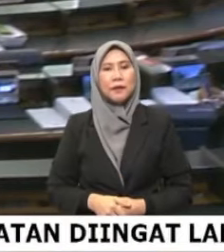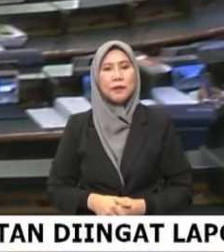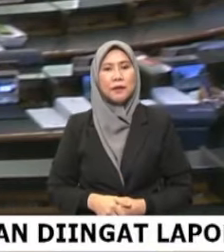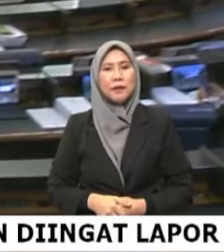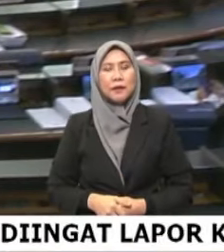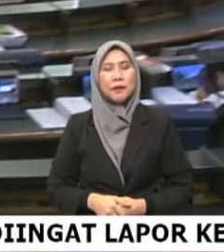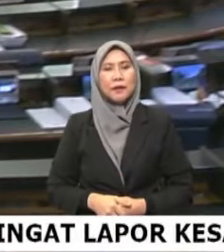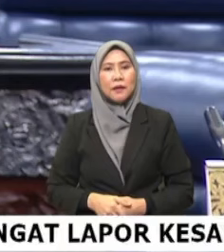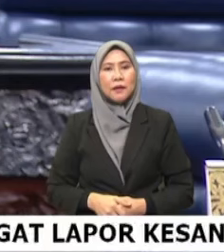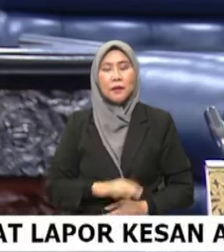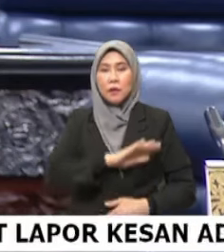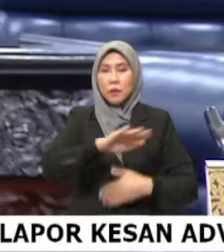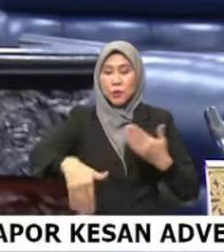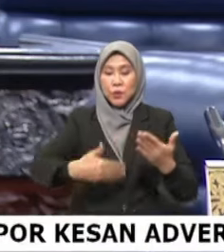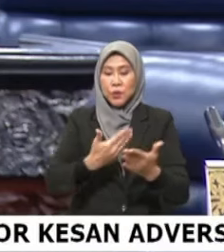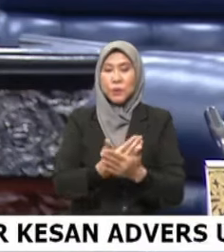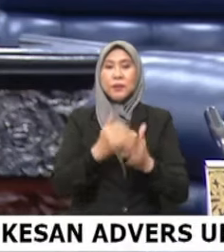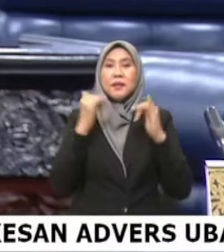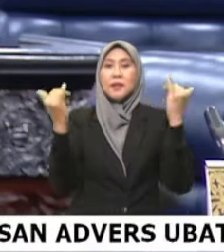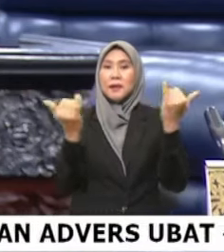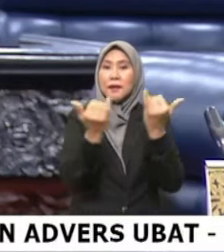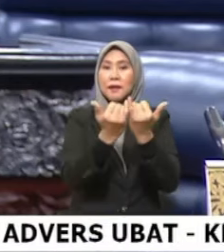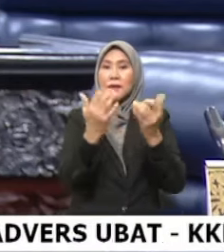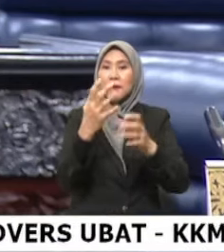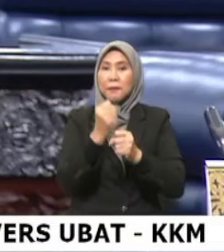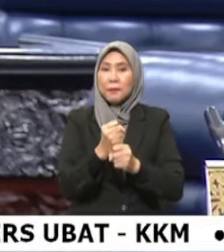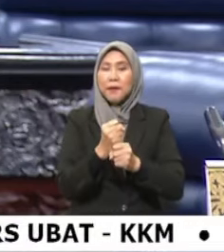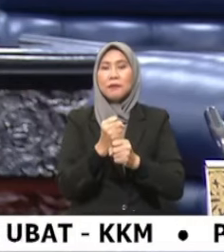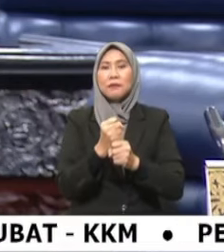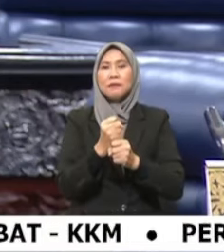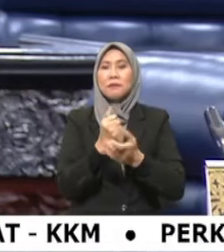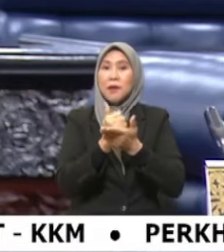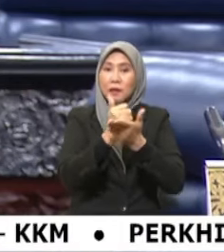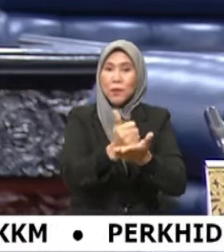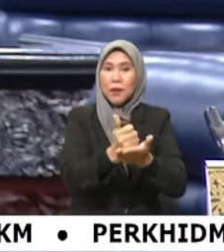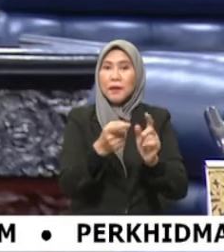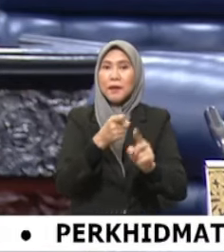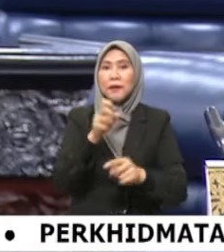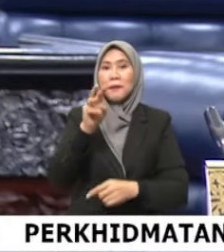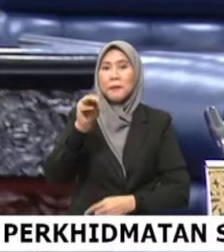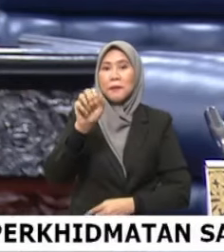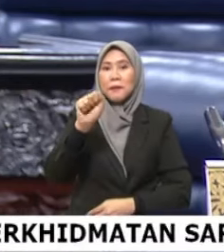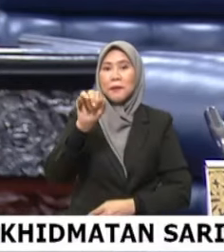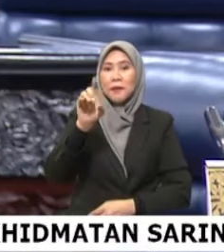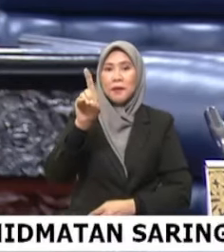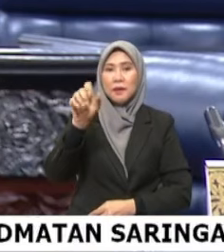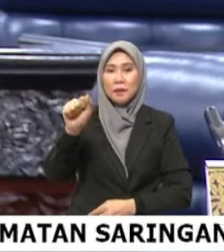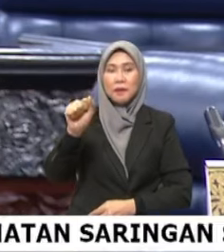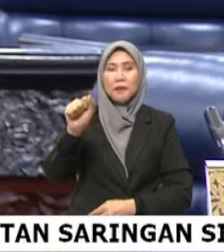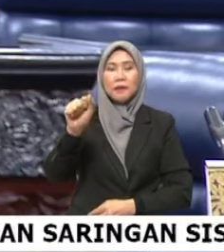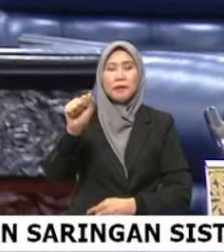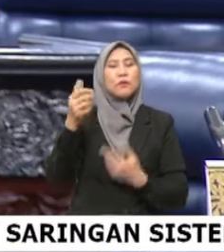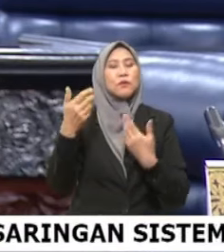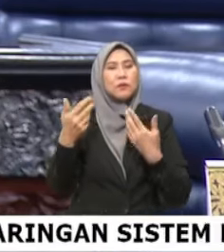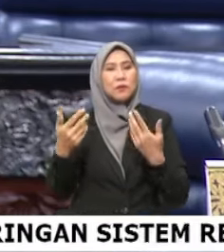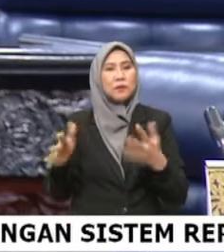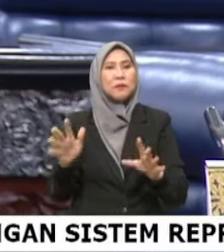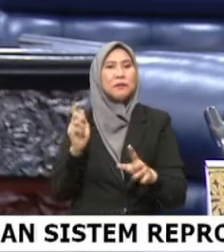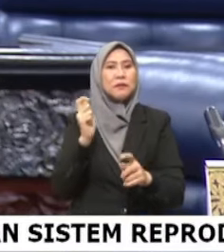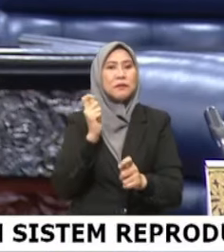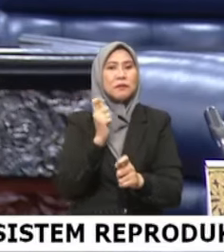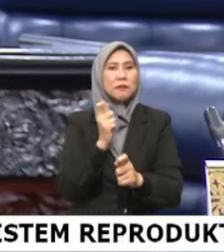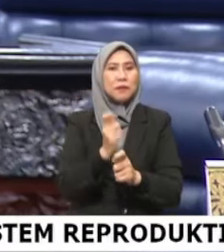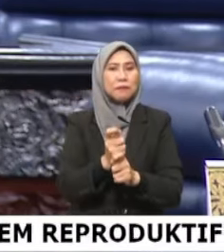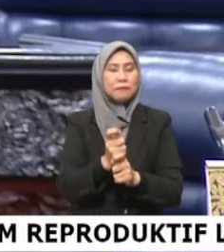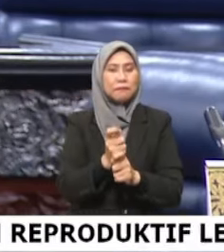amnya, semua syarikat yang mendapat insentif daripada MAIDA sudah pun ditentukan